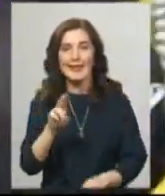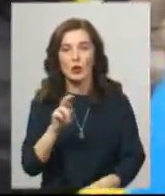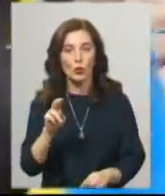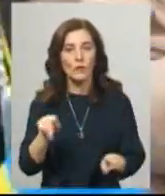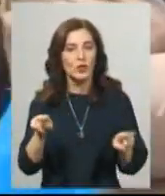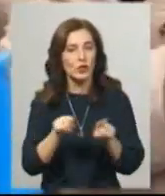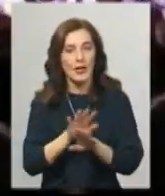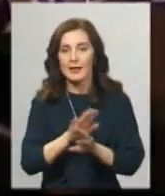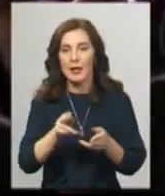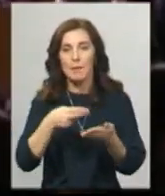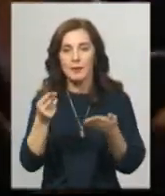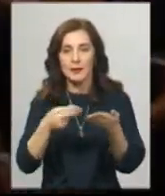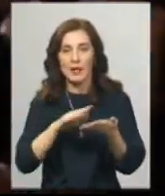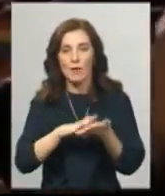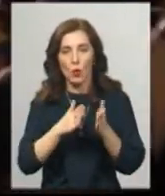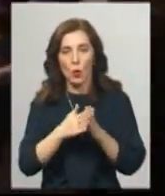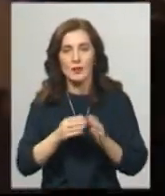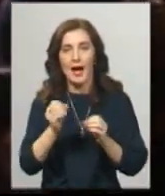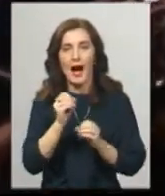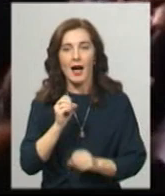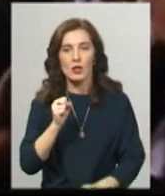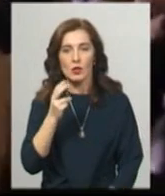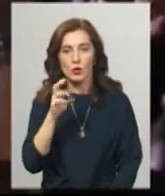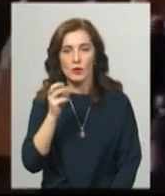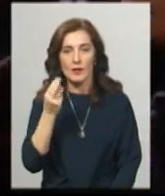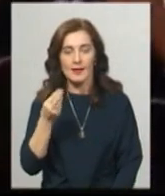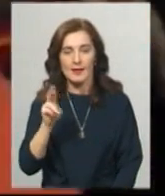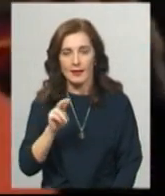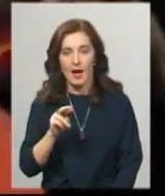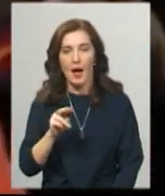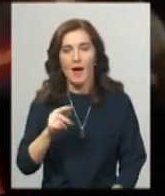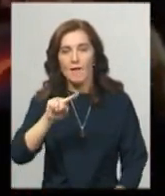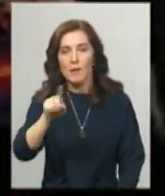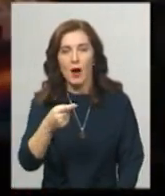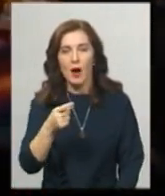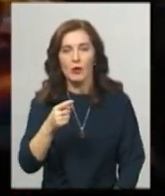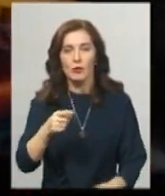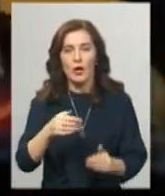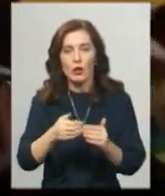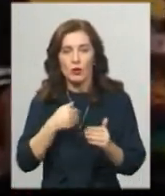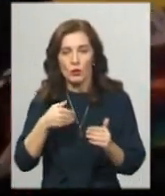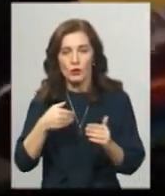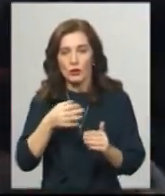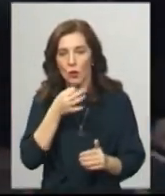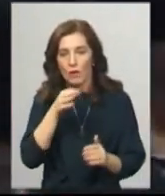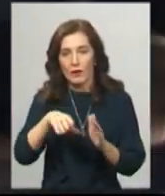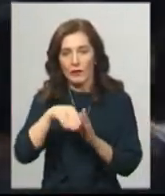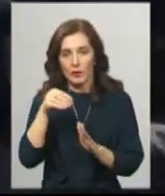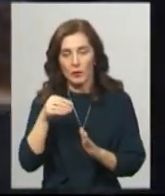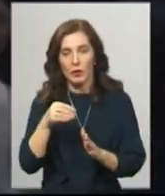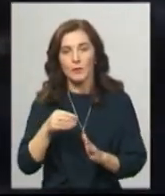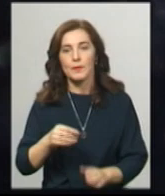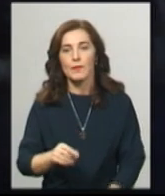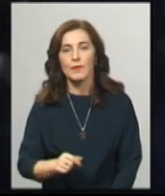підписав угоди про асоціацію. На вечірньому вічі протестувальники заявили, вимагають дострокових виборів у Раду. Уночі силовики пішли на